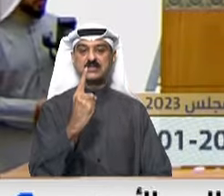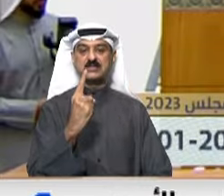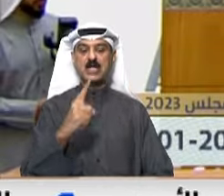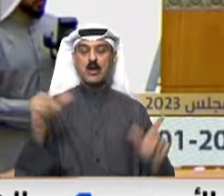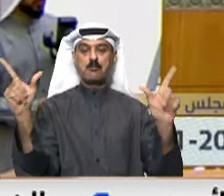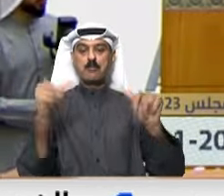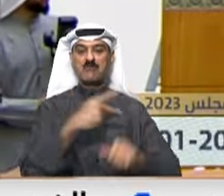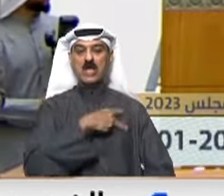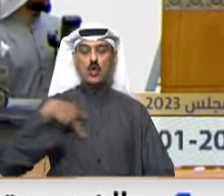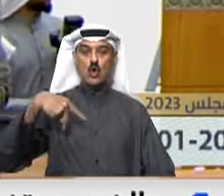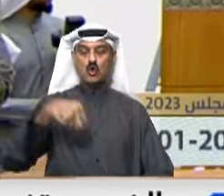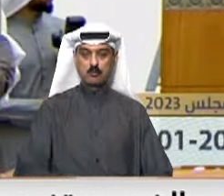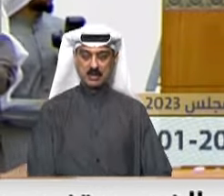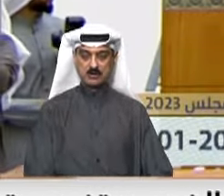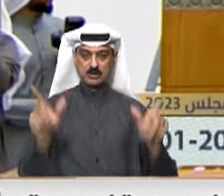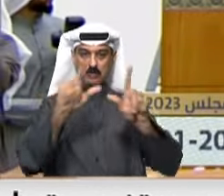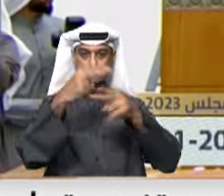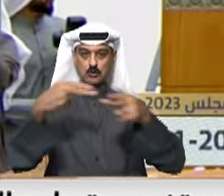الشراكي تلفزيون دوله الكويت